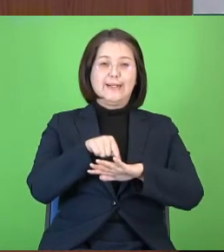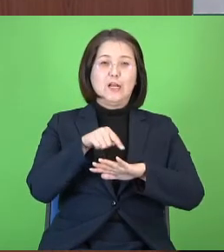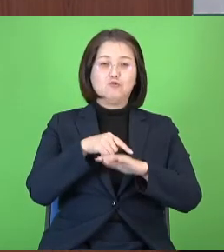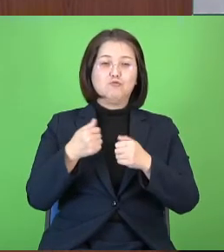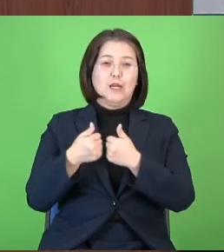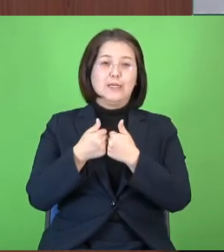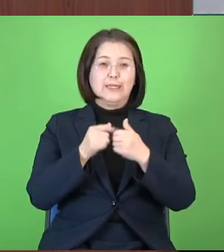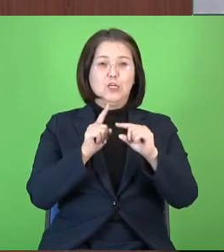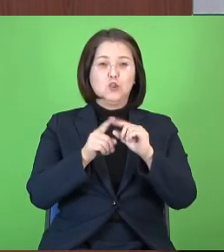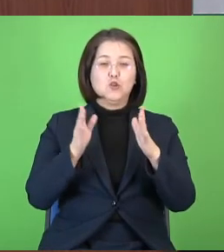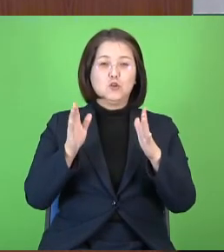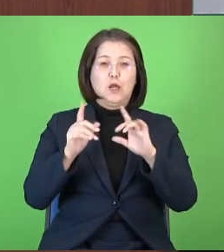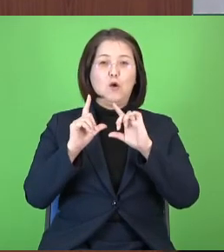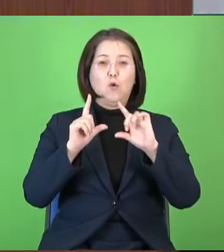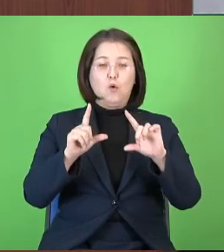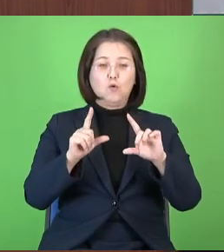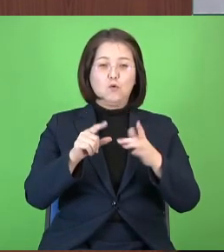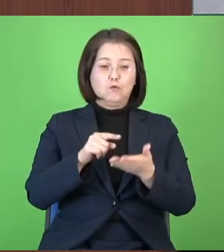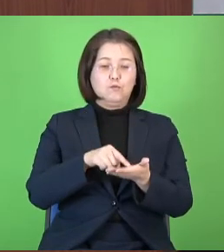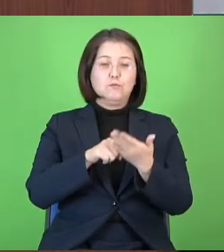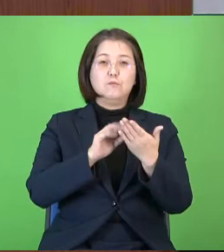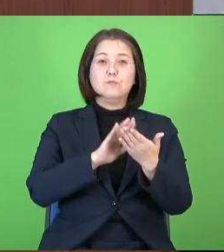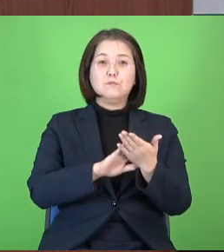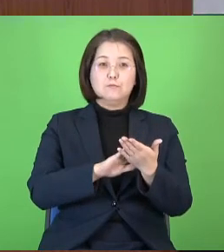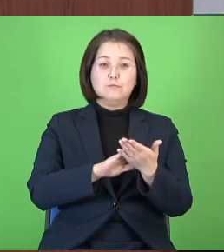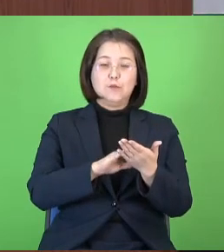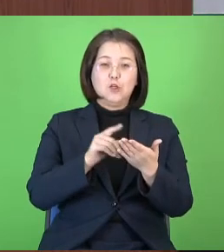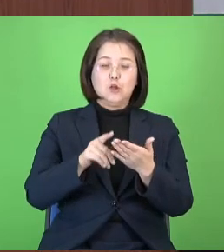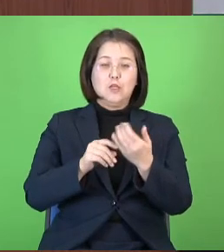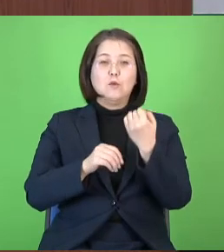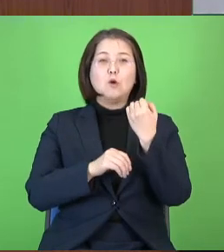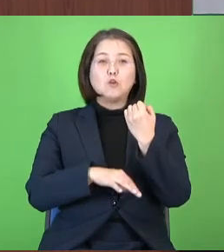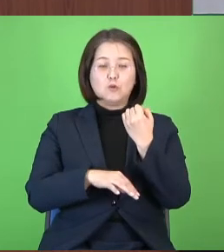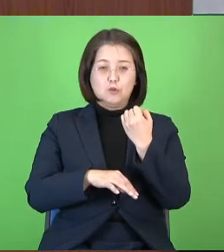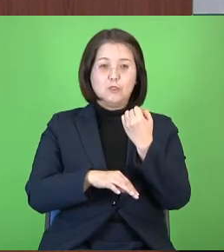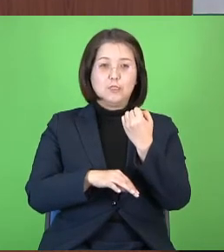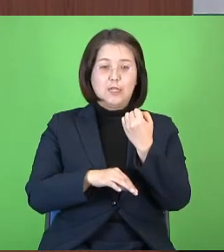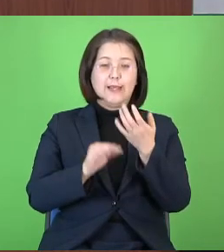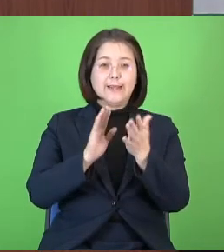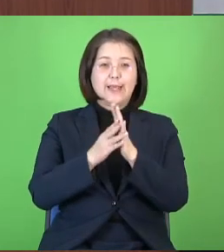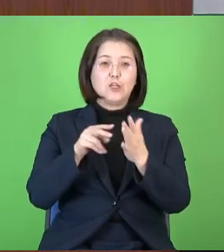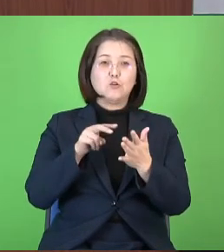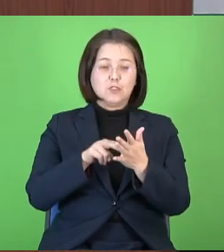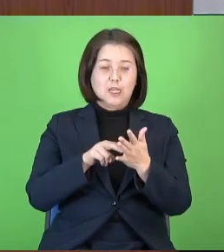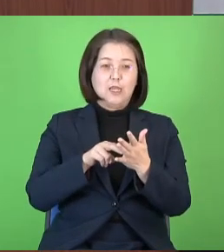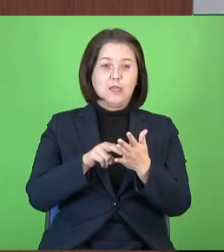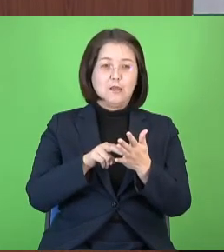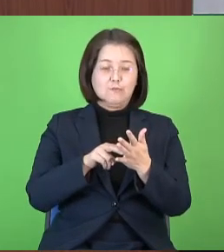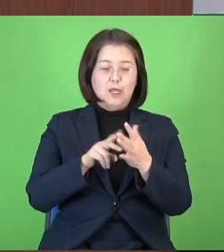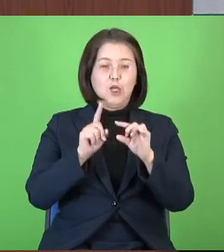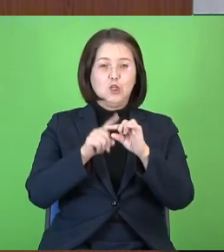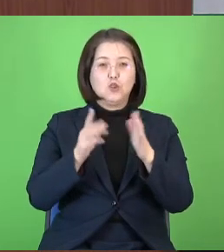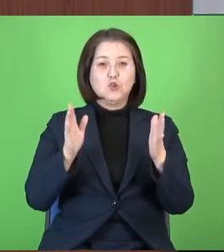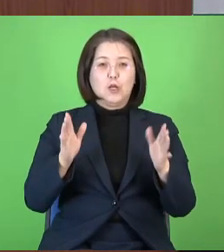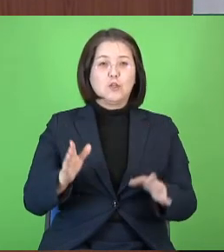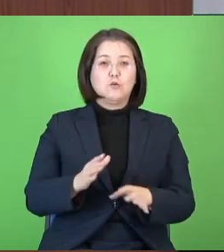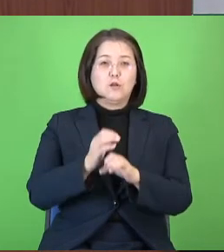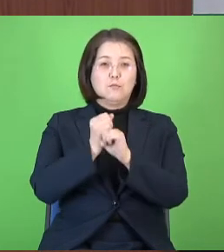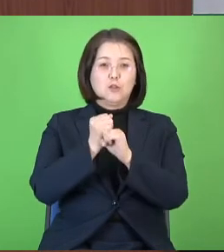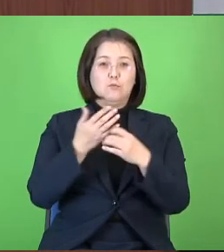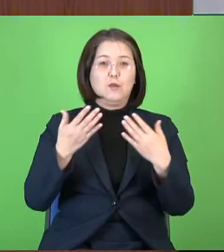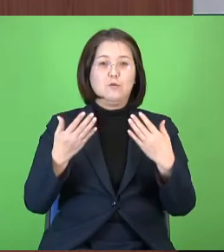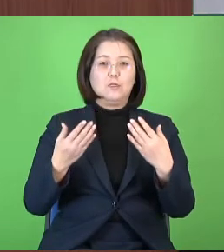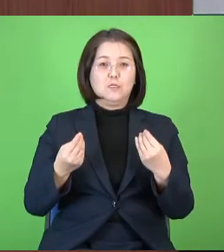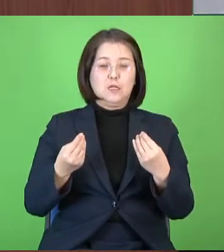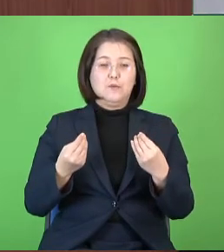捉えていいのかなと思いましてありがとうございますa 今車両に成長戦略